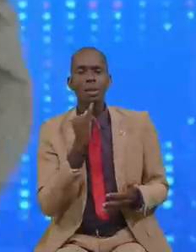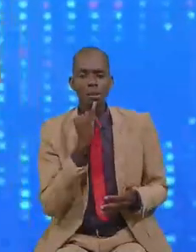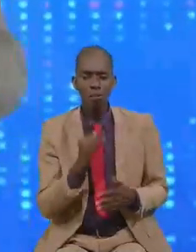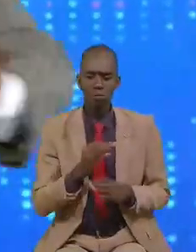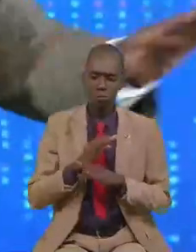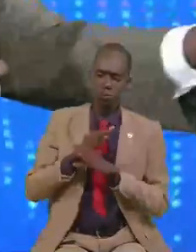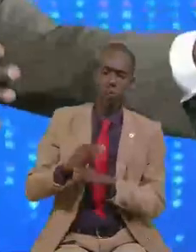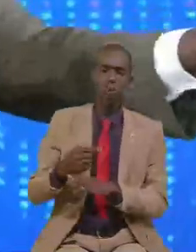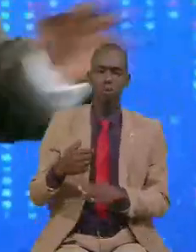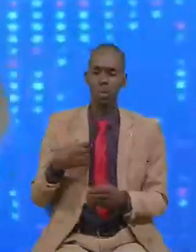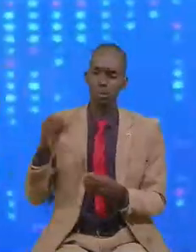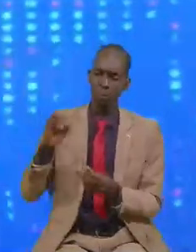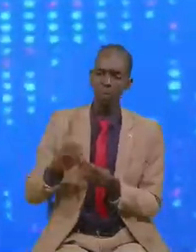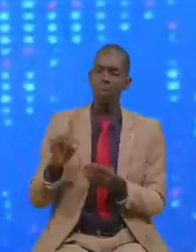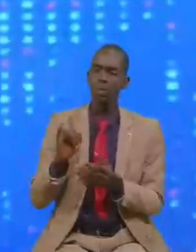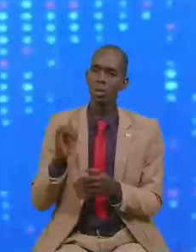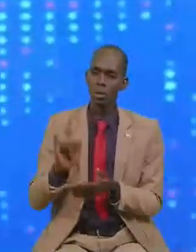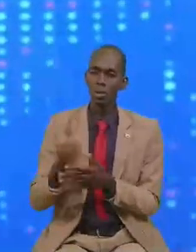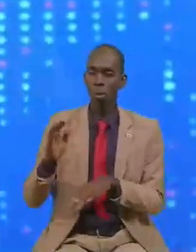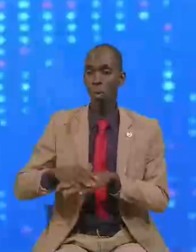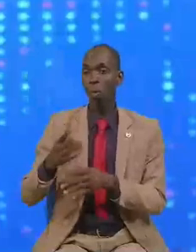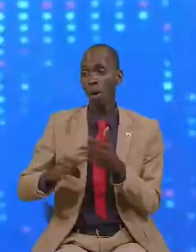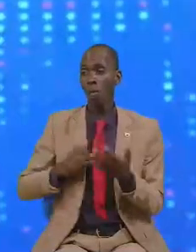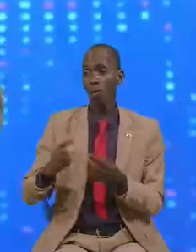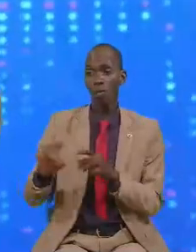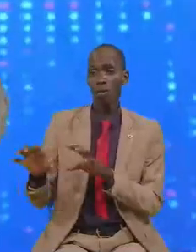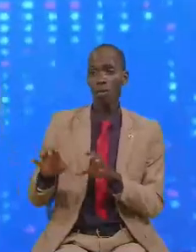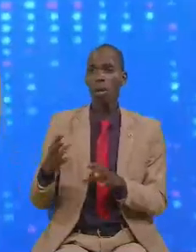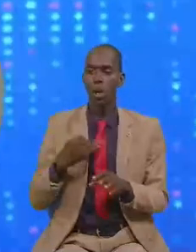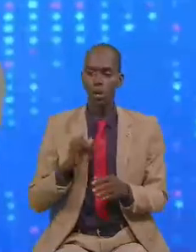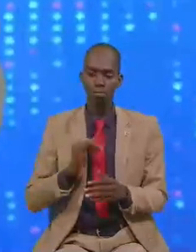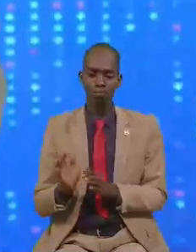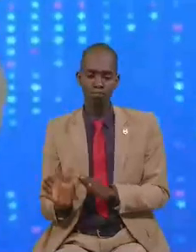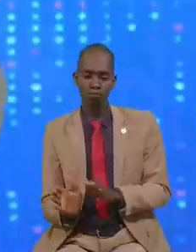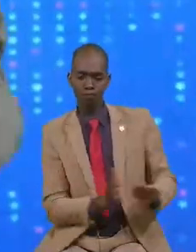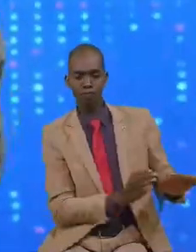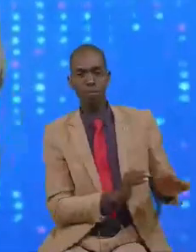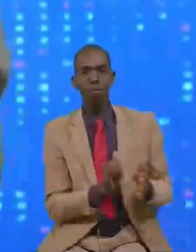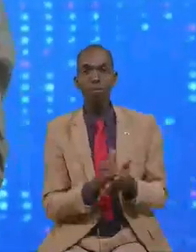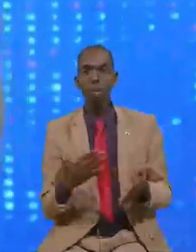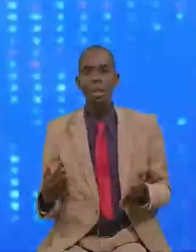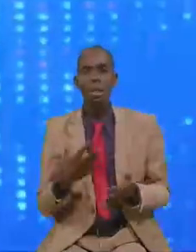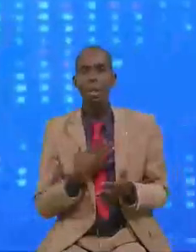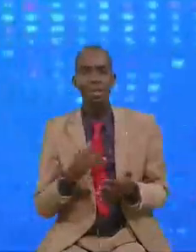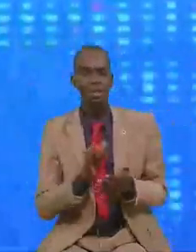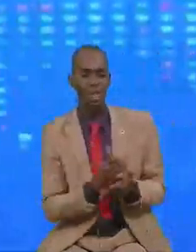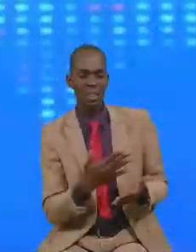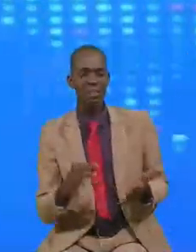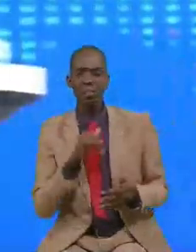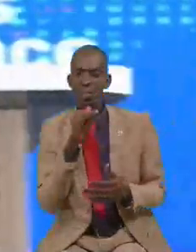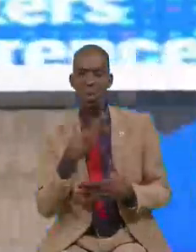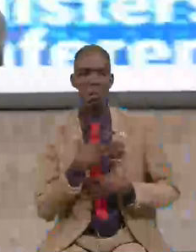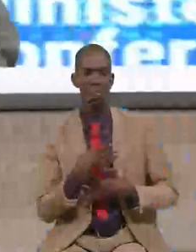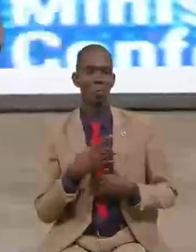peux me permettre. J'ai mis ça de côté et le Seigneur m'a aidé. Ça ne m'intéresse plus même.